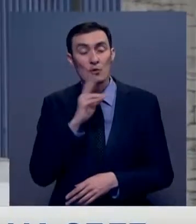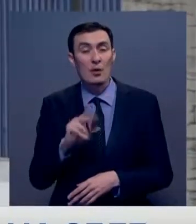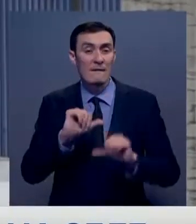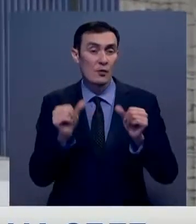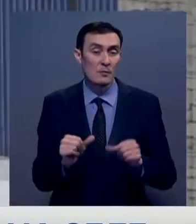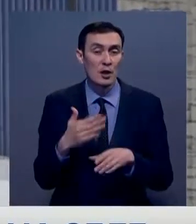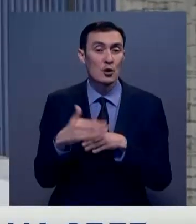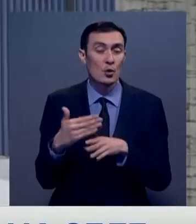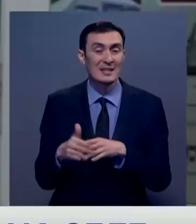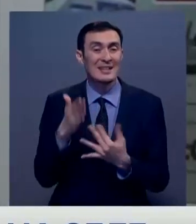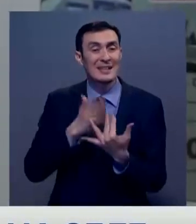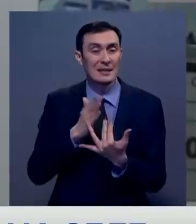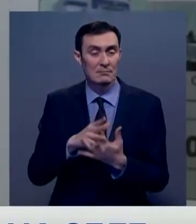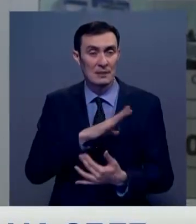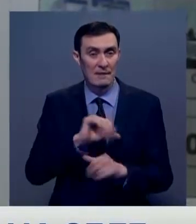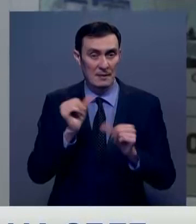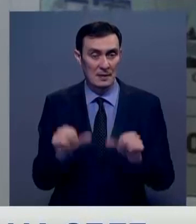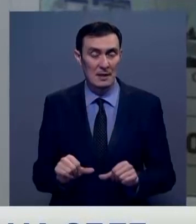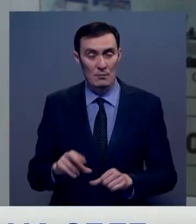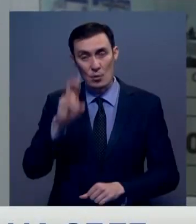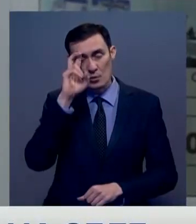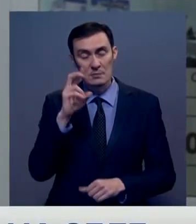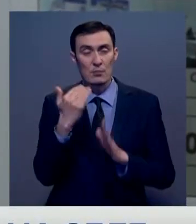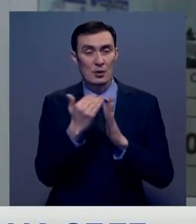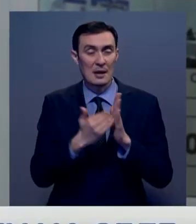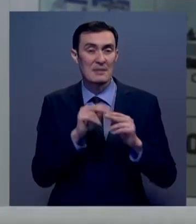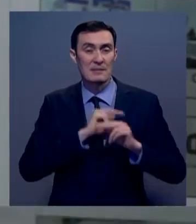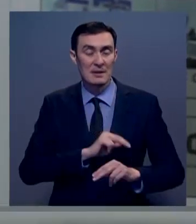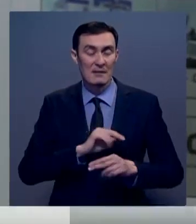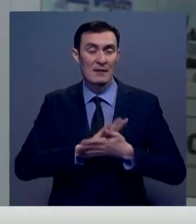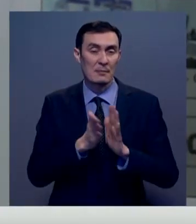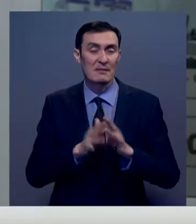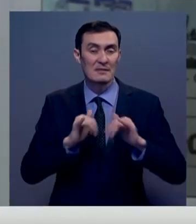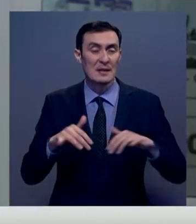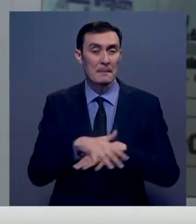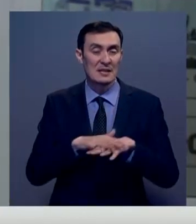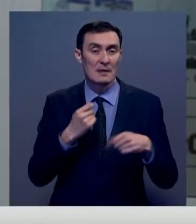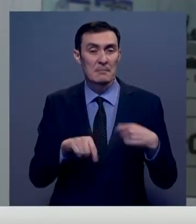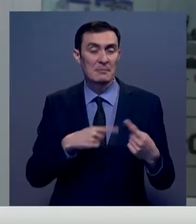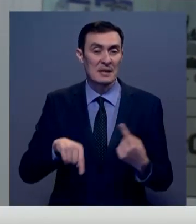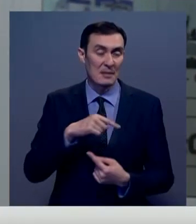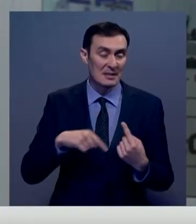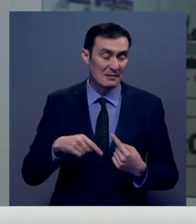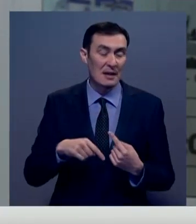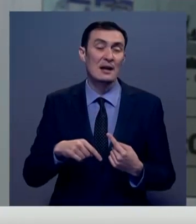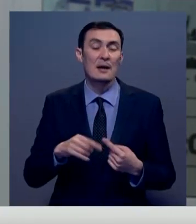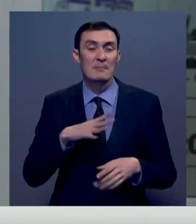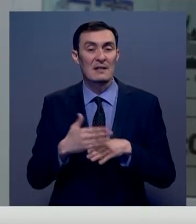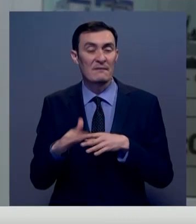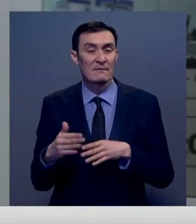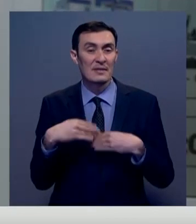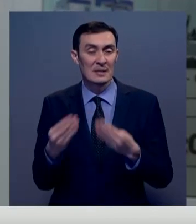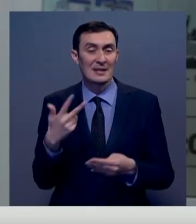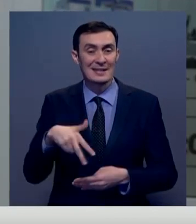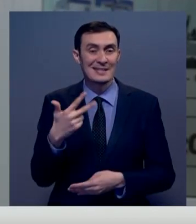оформил льготные кредиты. По госпрограмме «Енбек» в рамках развития массового предпринимательства выдано